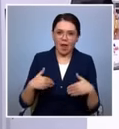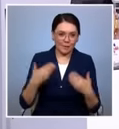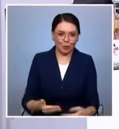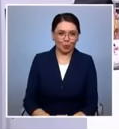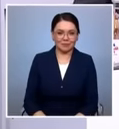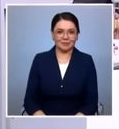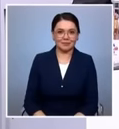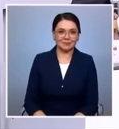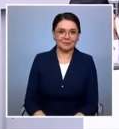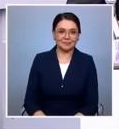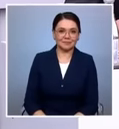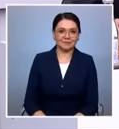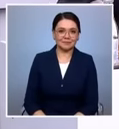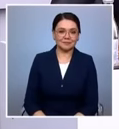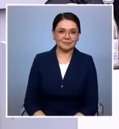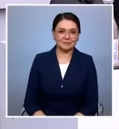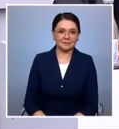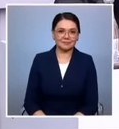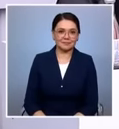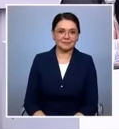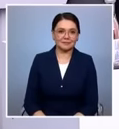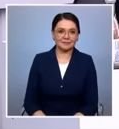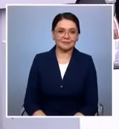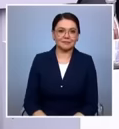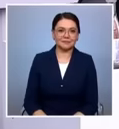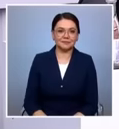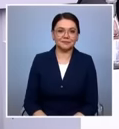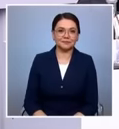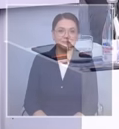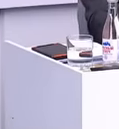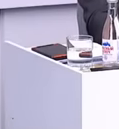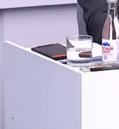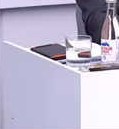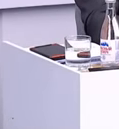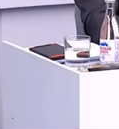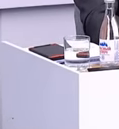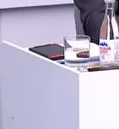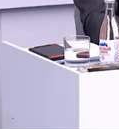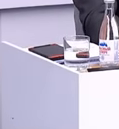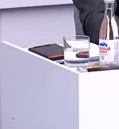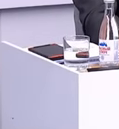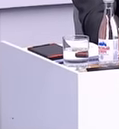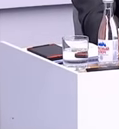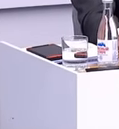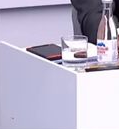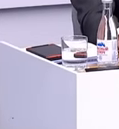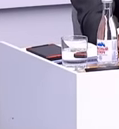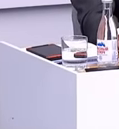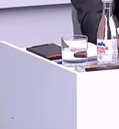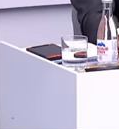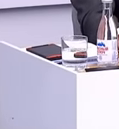знаете, сбитым летчиком. То есть человек, который уже понял, что у него что-то не получится, и по инерции, значит, все еще там продолжает лететь к